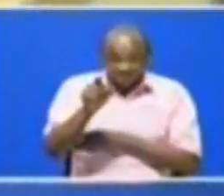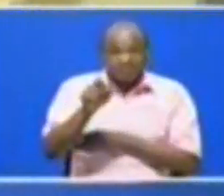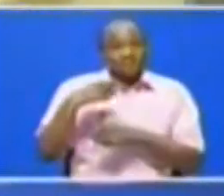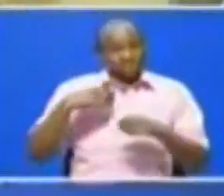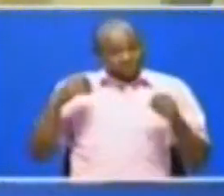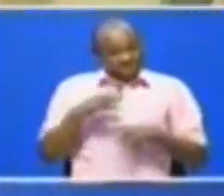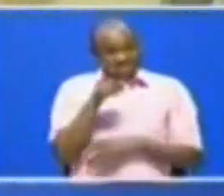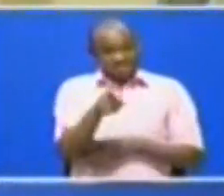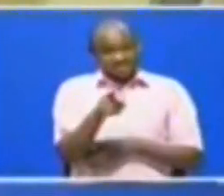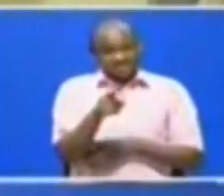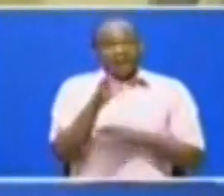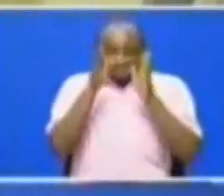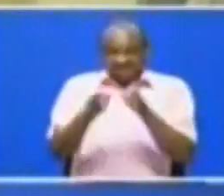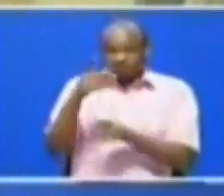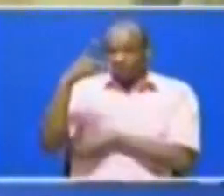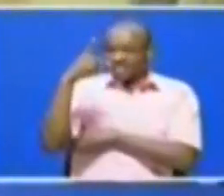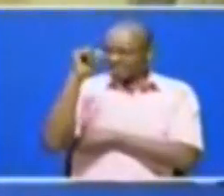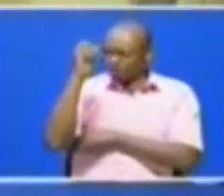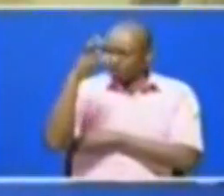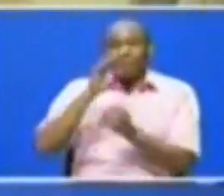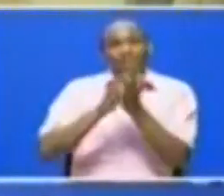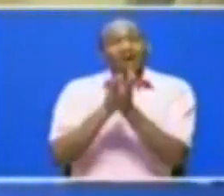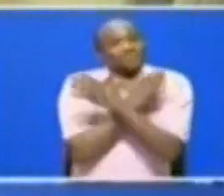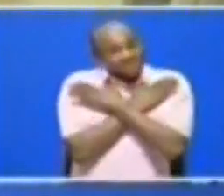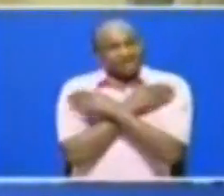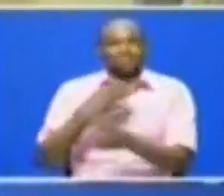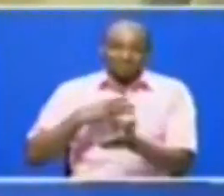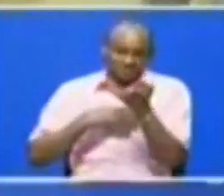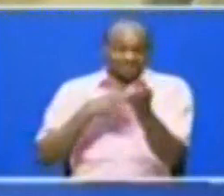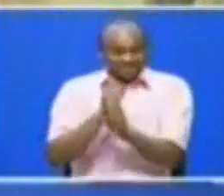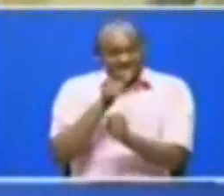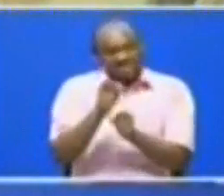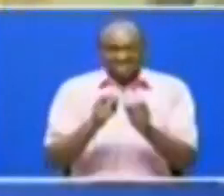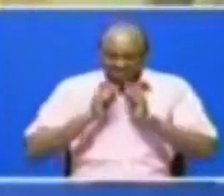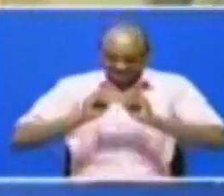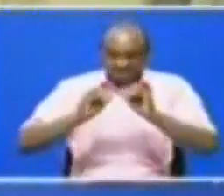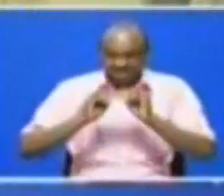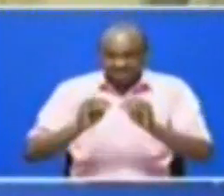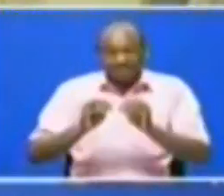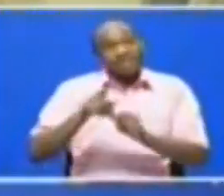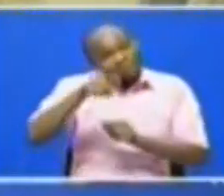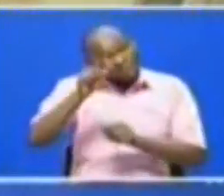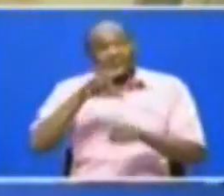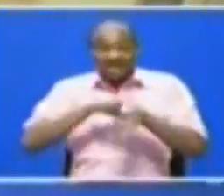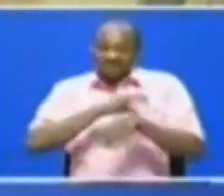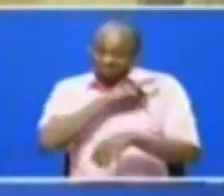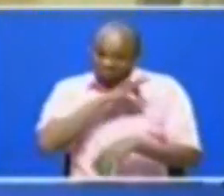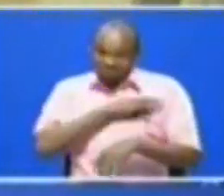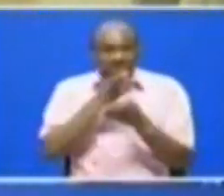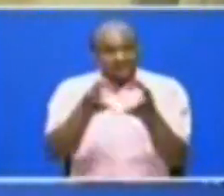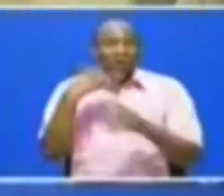binadamu, Elijah Kioko amewafanya na kuwa marafiki wa dhati. Marafiki wanaomsaidia kupata mapato yake ya kila